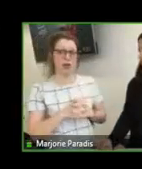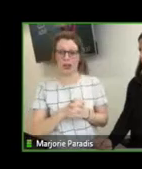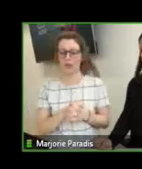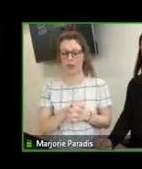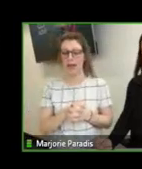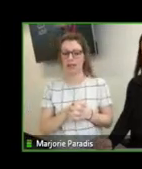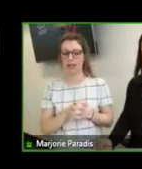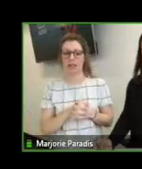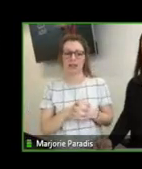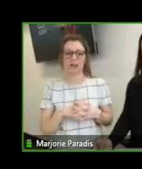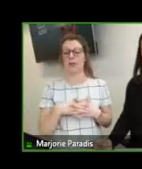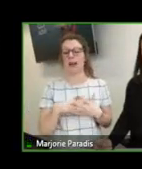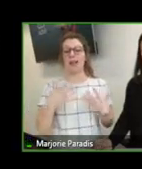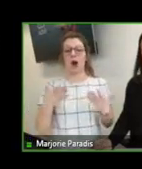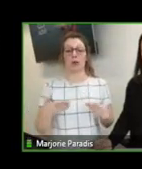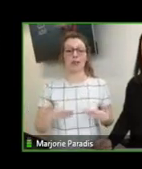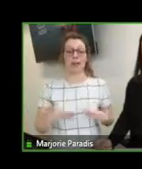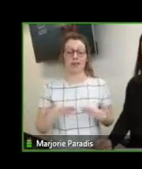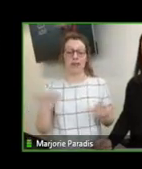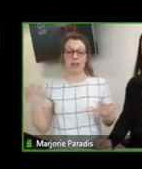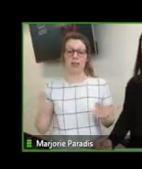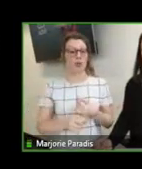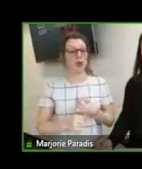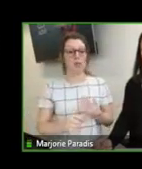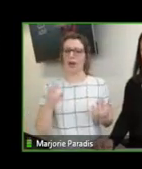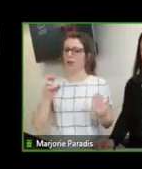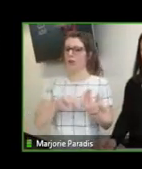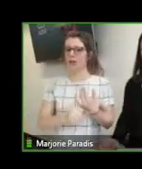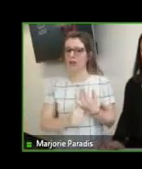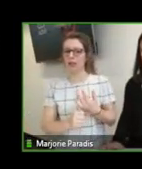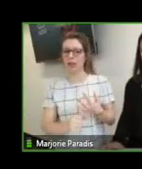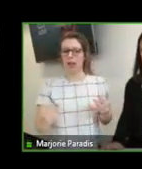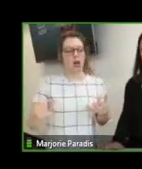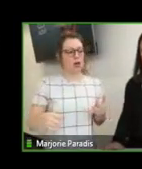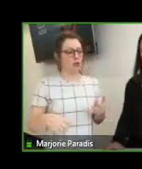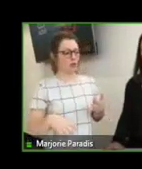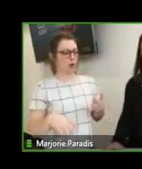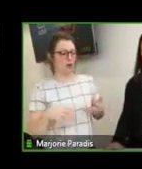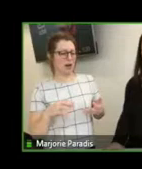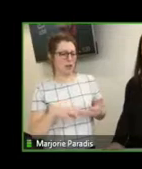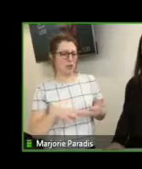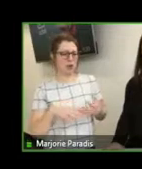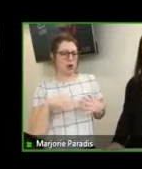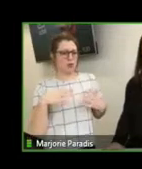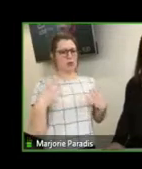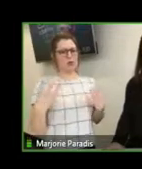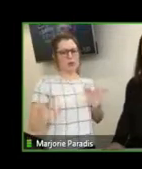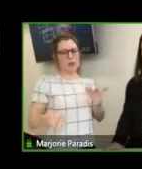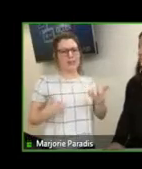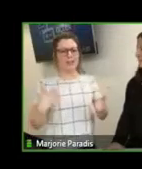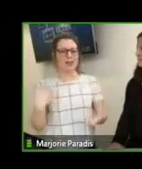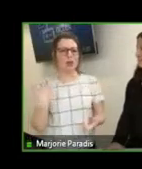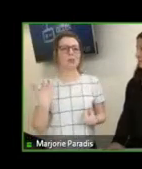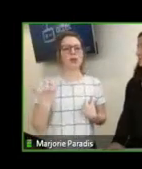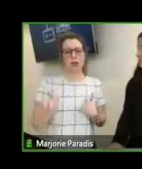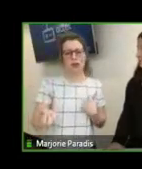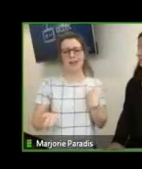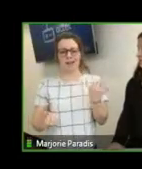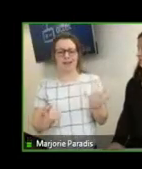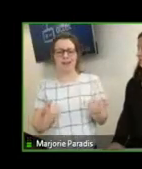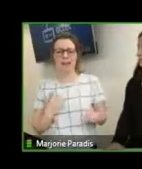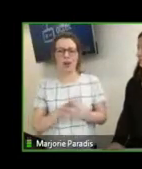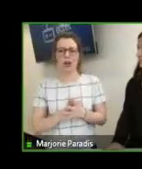coûteuse, il a réussi à générer finalement un texte qui, sur le plan du style, sur le plan du contenu, était somme